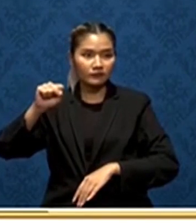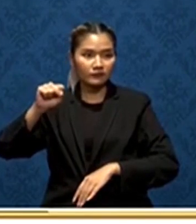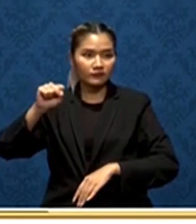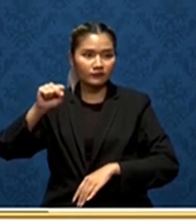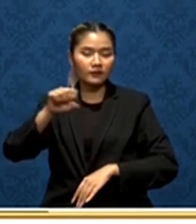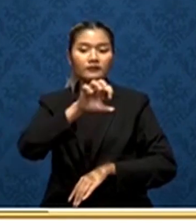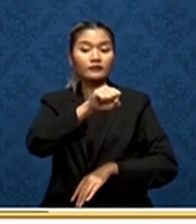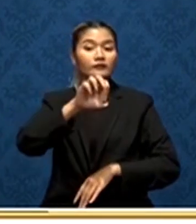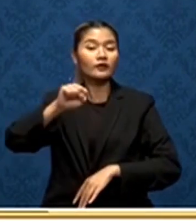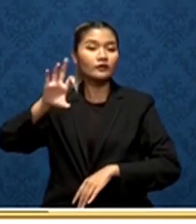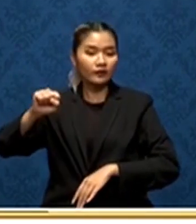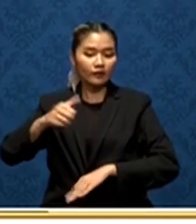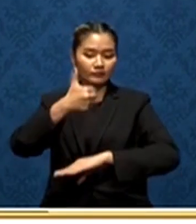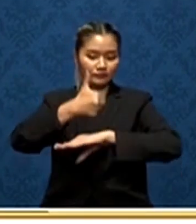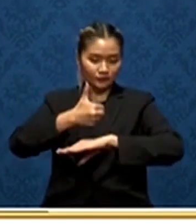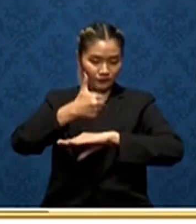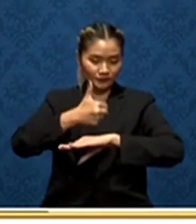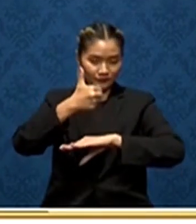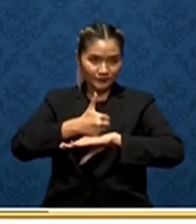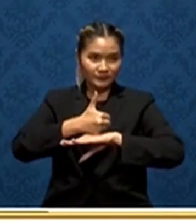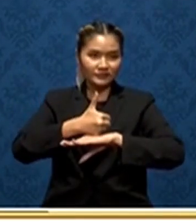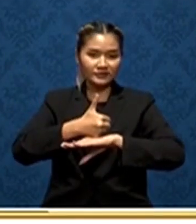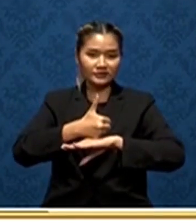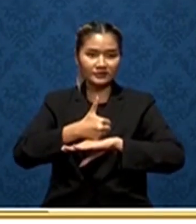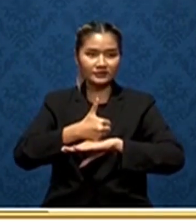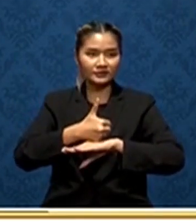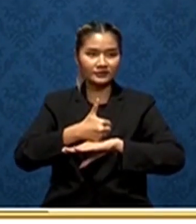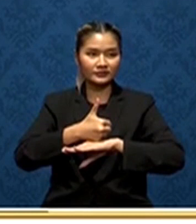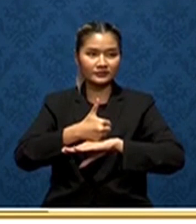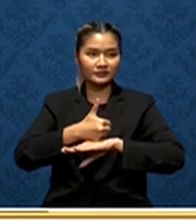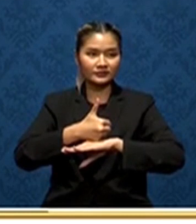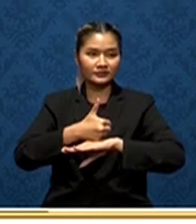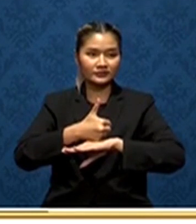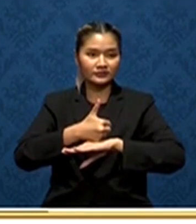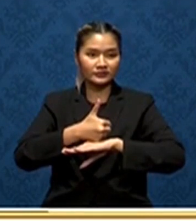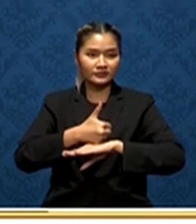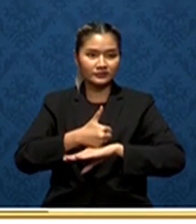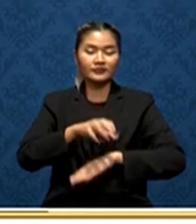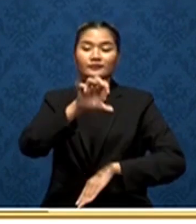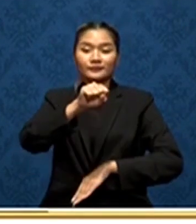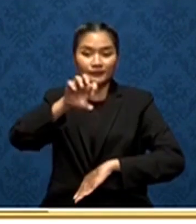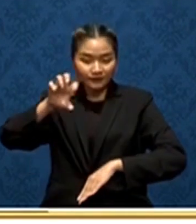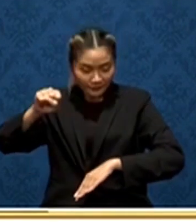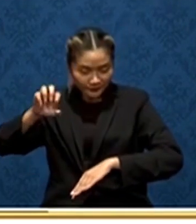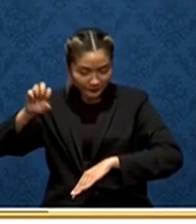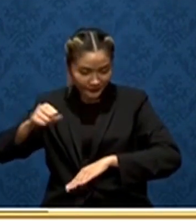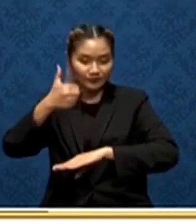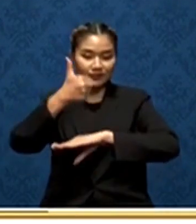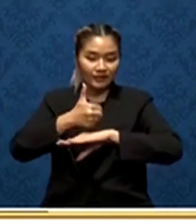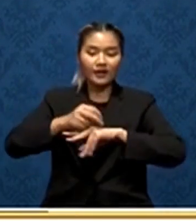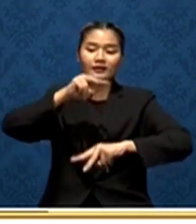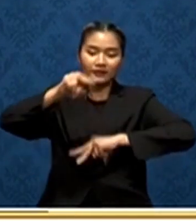เป็นผู้อำนวยการสสสเป็นเป็นกรรมการสรรหาผมเรียนอย่าง